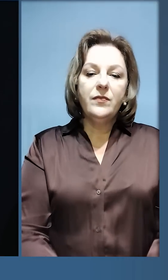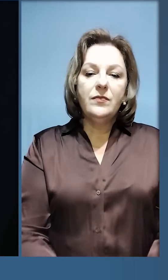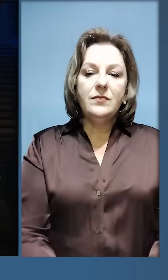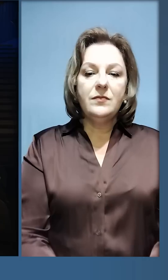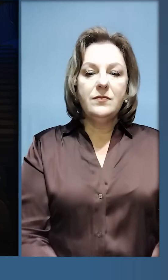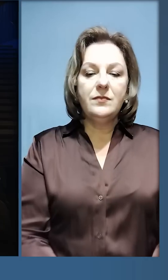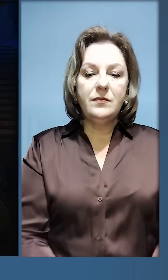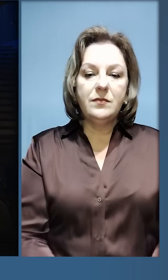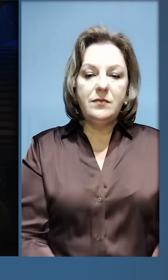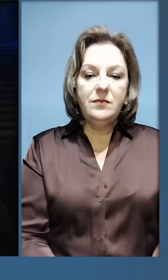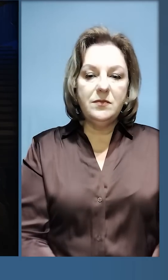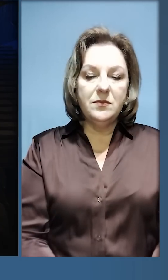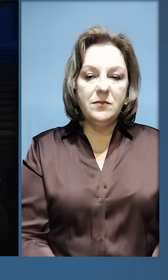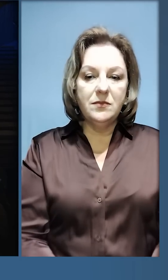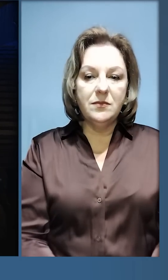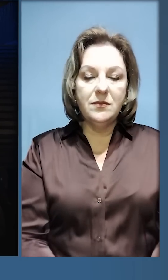When we got on the train